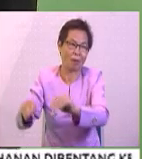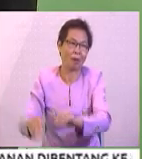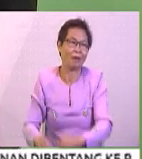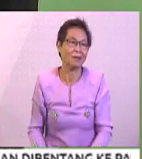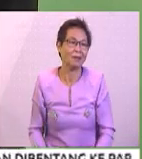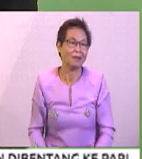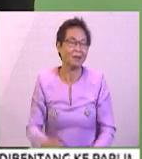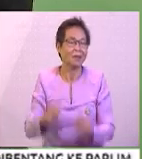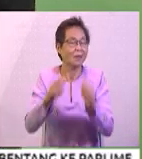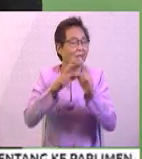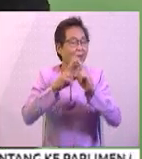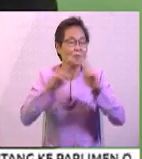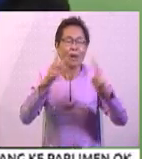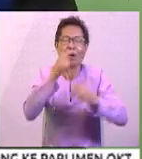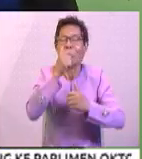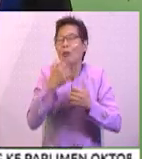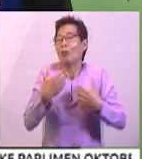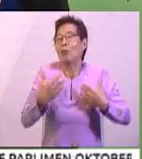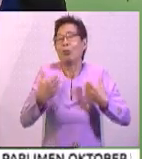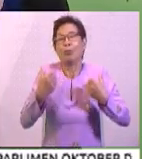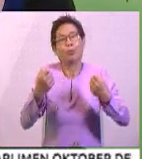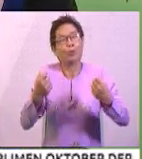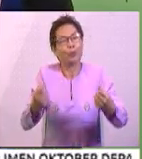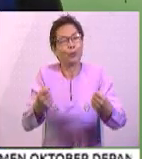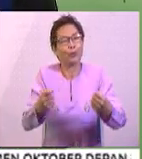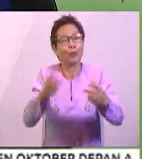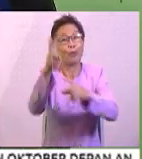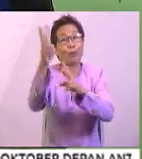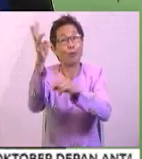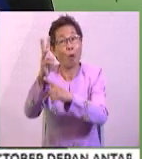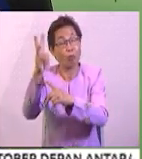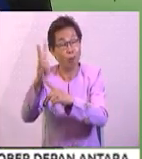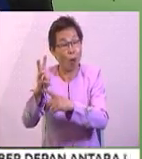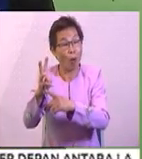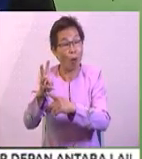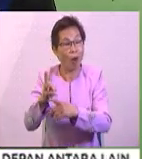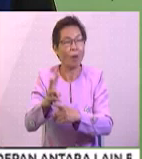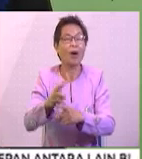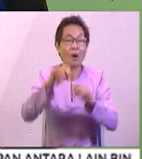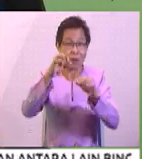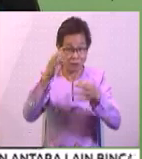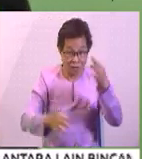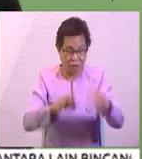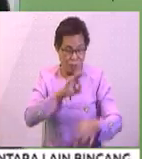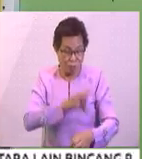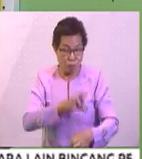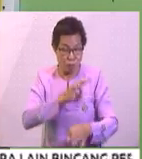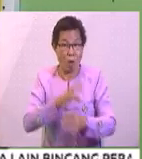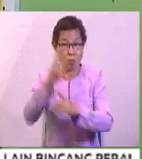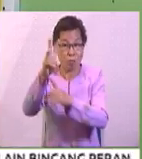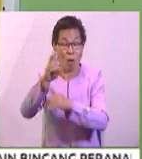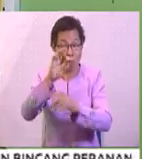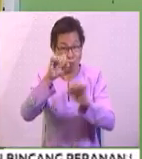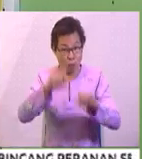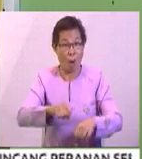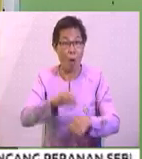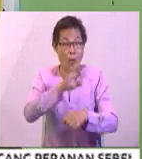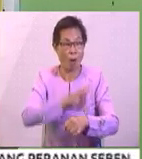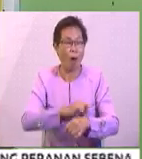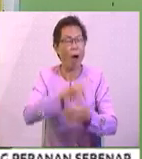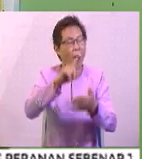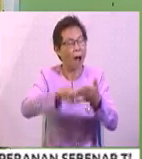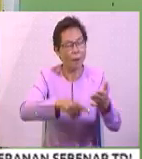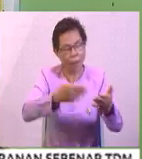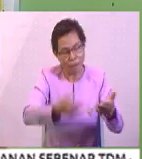Sangat menyegarkan. Kecanggihan perkhidmatan jalur lebar di negara sekiranya dimanfaatkan sepenuhnya membolehkan apa jua produk